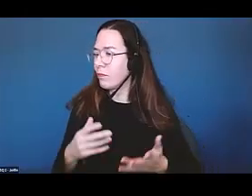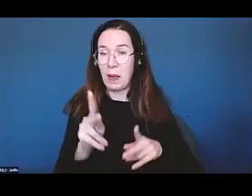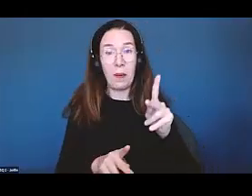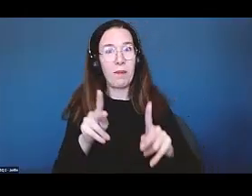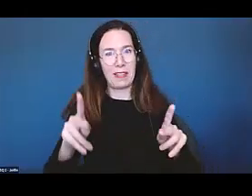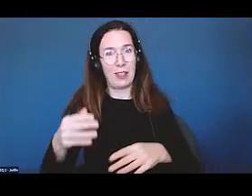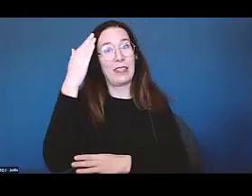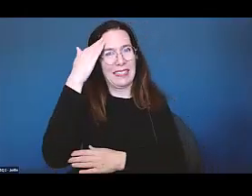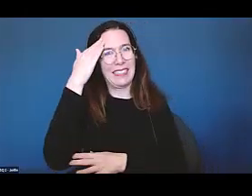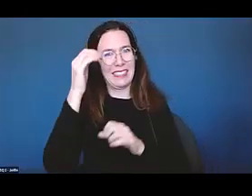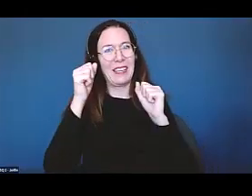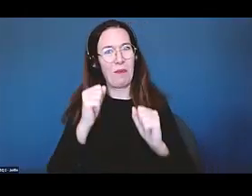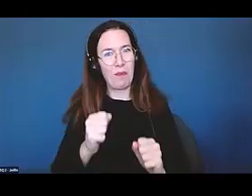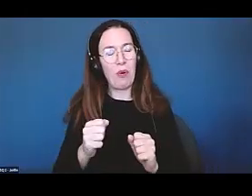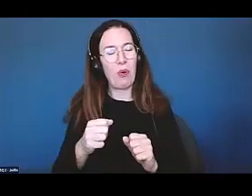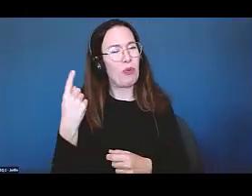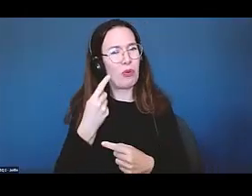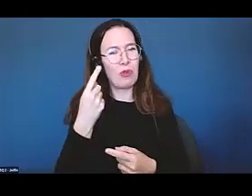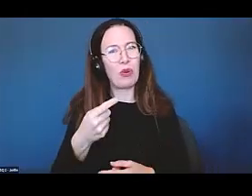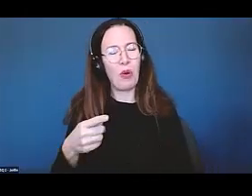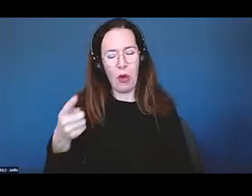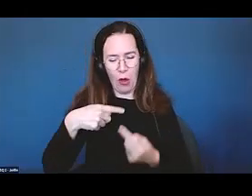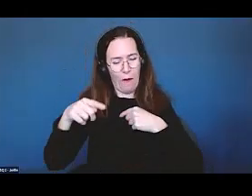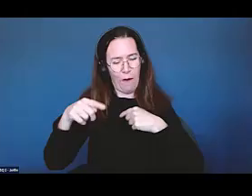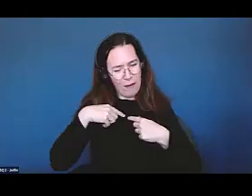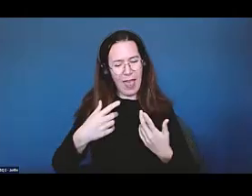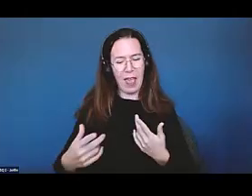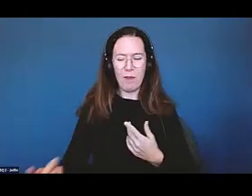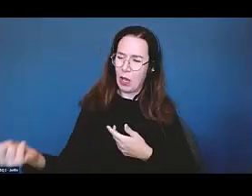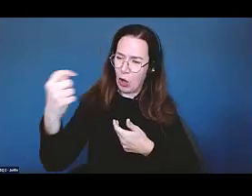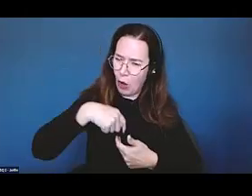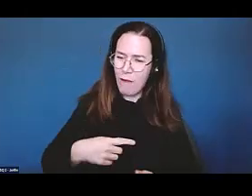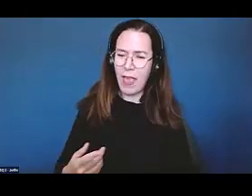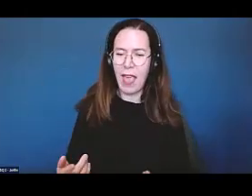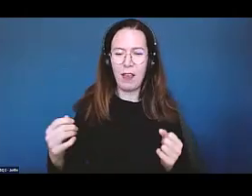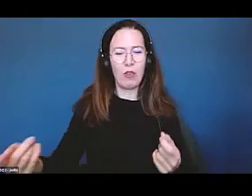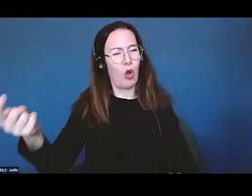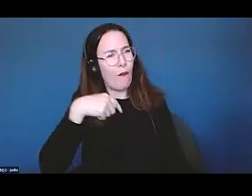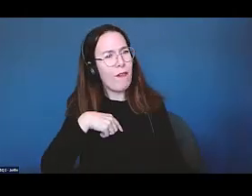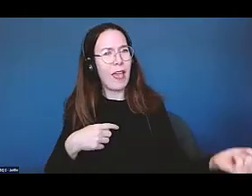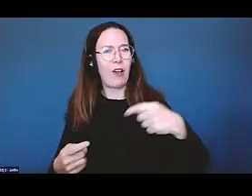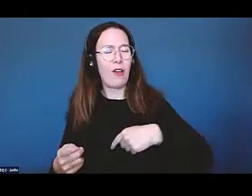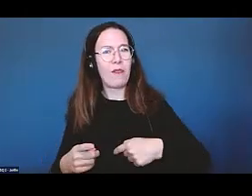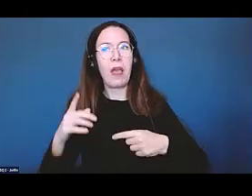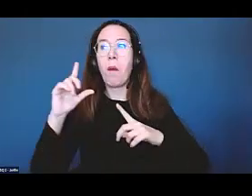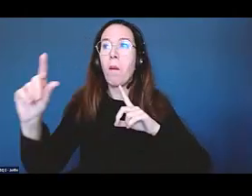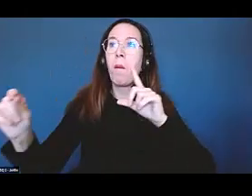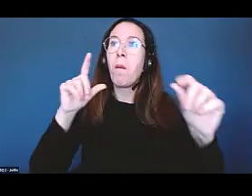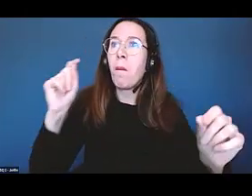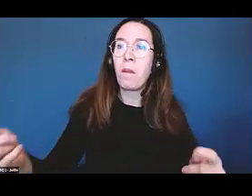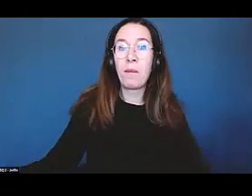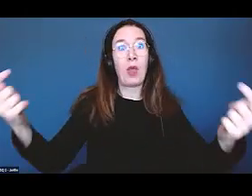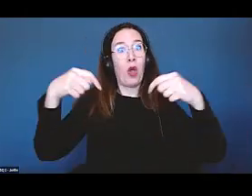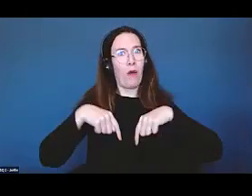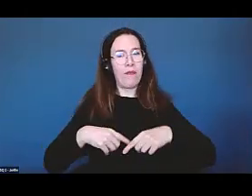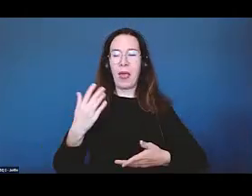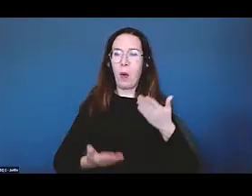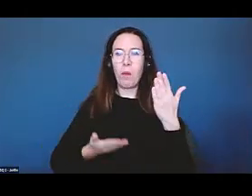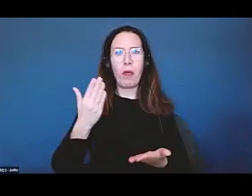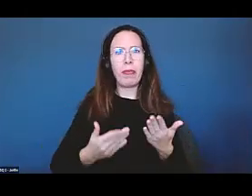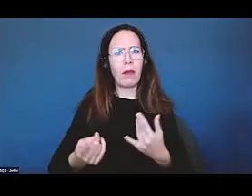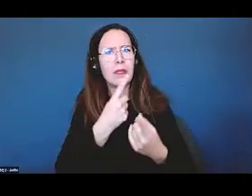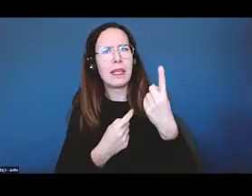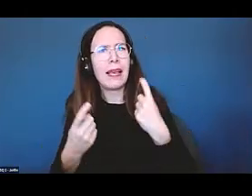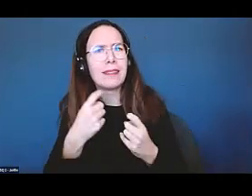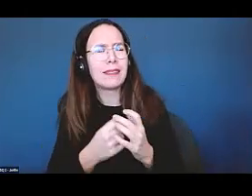ces personnes savaient qu'ils pouvaient toujours revenir. Ils nous retrouvaient, euh, ils revenaient, peut-être